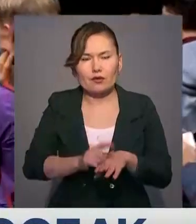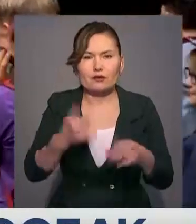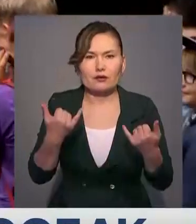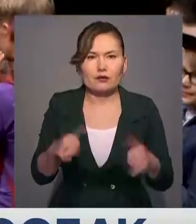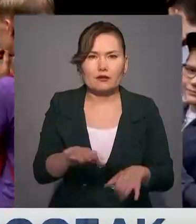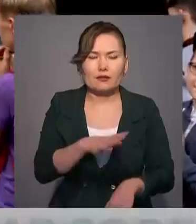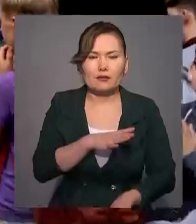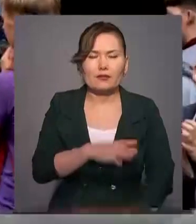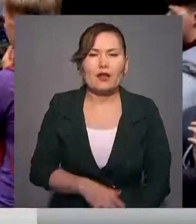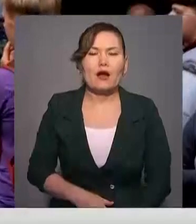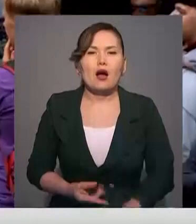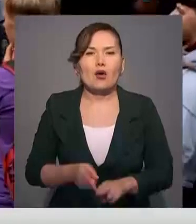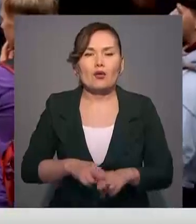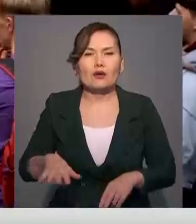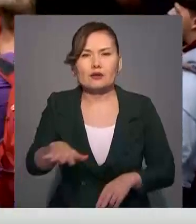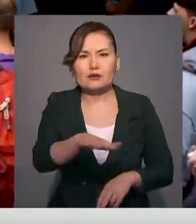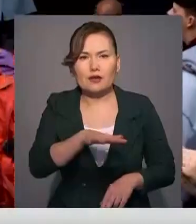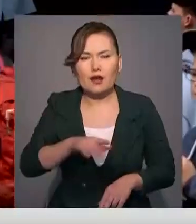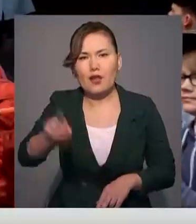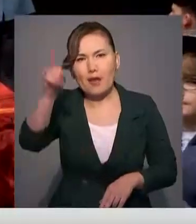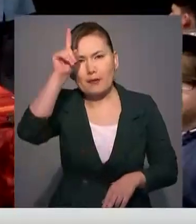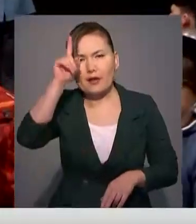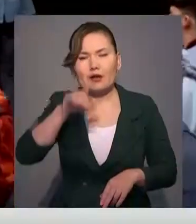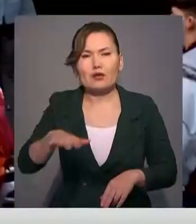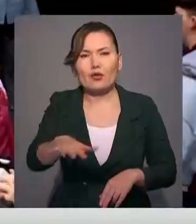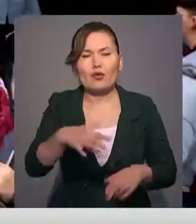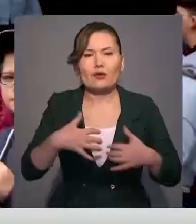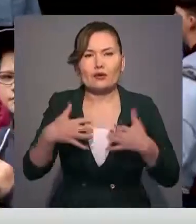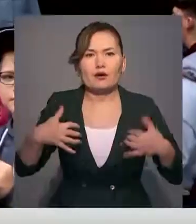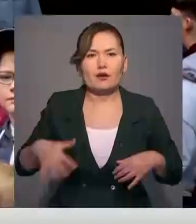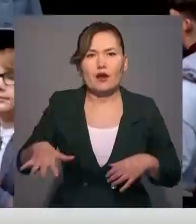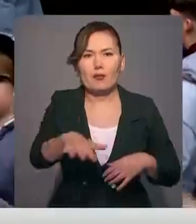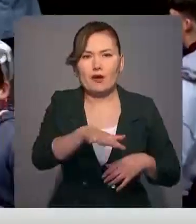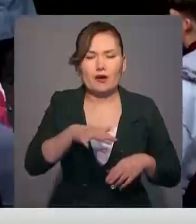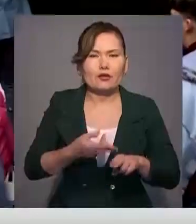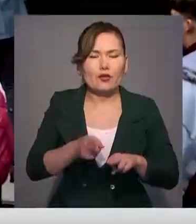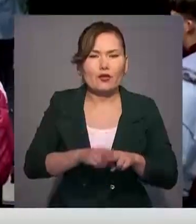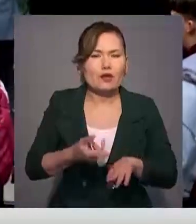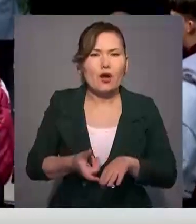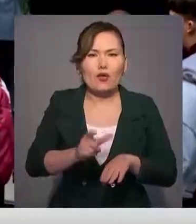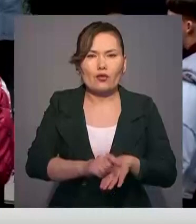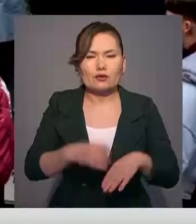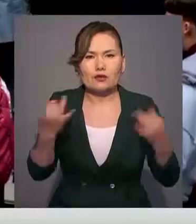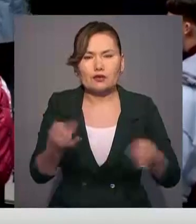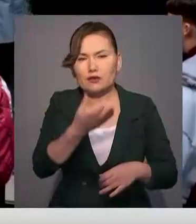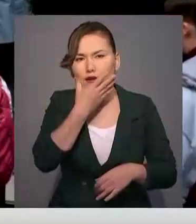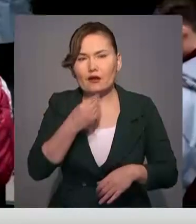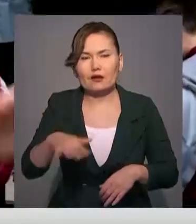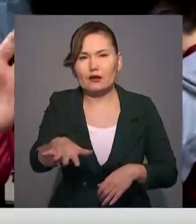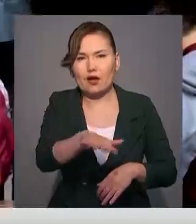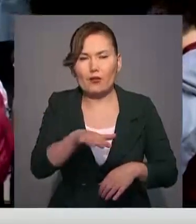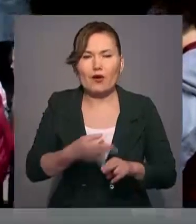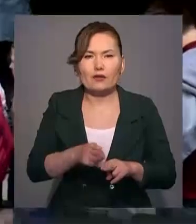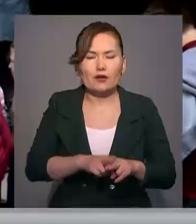болдық. Берлин зообағы ірі мегаполис ортасында орналасқан жабайы табиғат әлемі деуге болады. Егер артқа үңілер